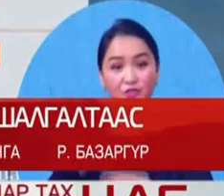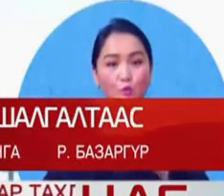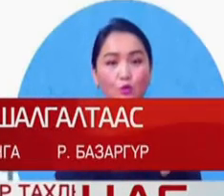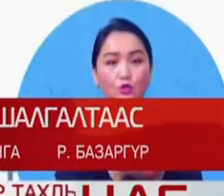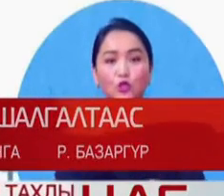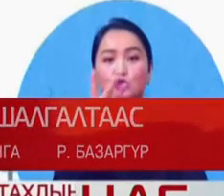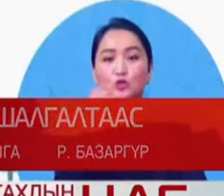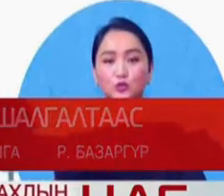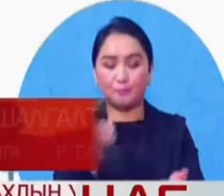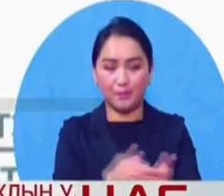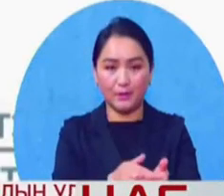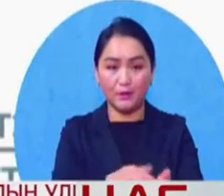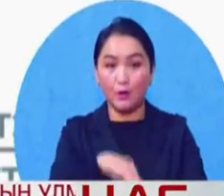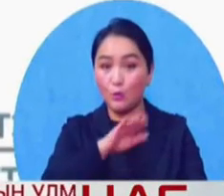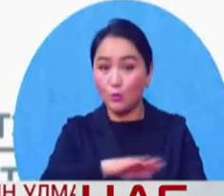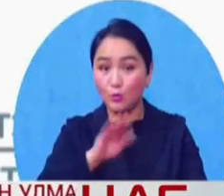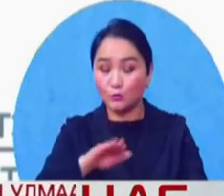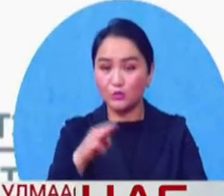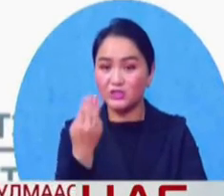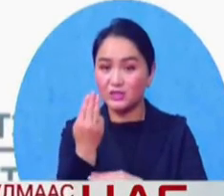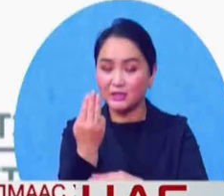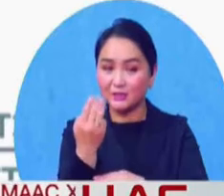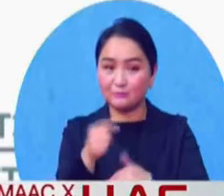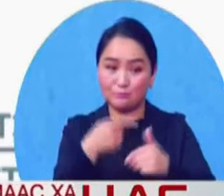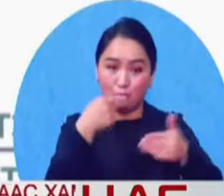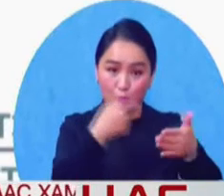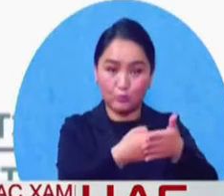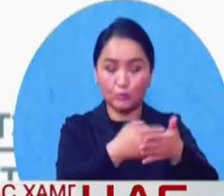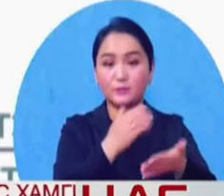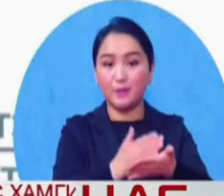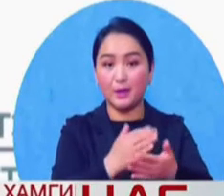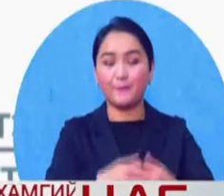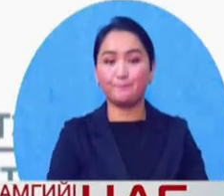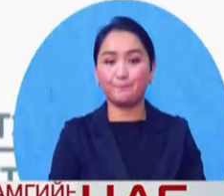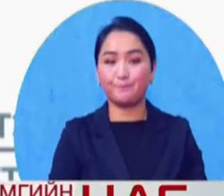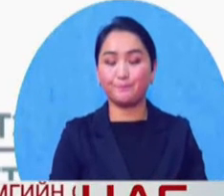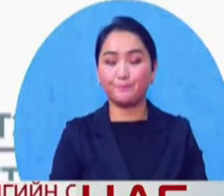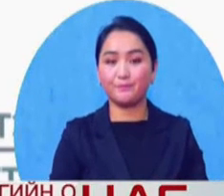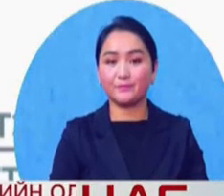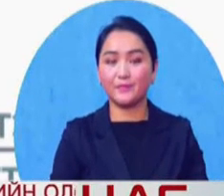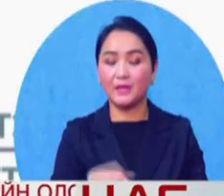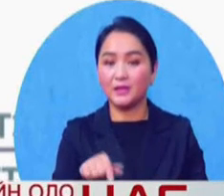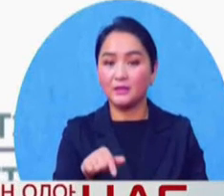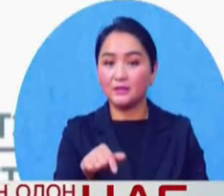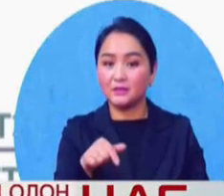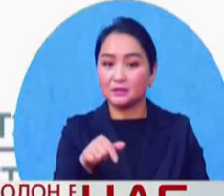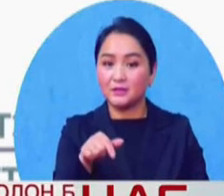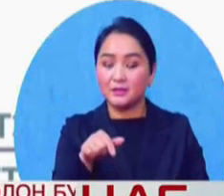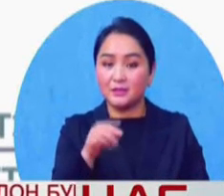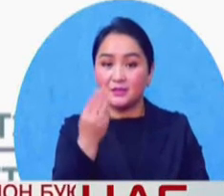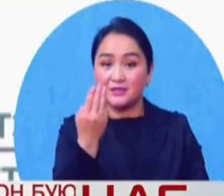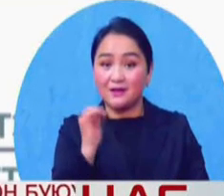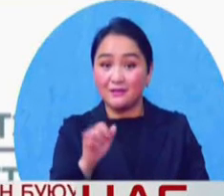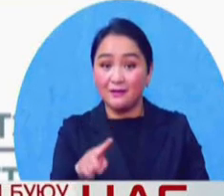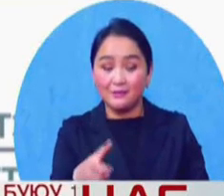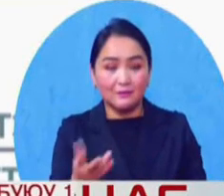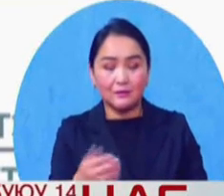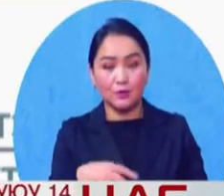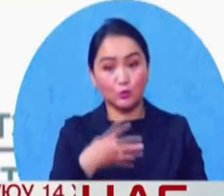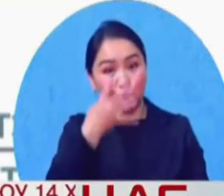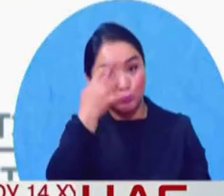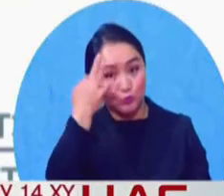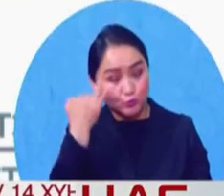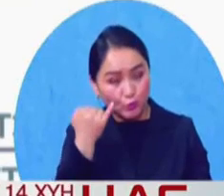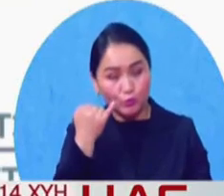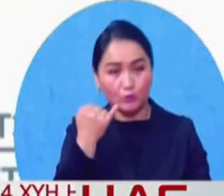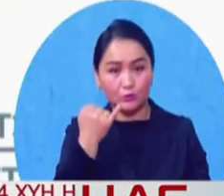бүртгүүлсэн 40,420 хүүхдийг нэгийг нь шалгалтнаас гадуур үлдээхгүйг салбарын сайд хариуцлагатаагаар мэдээллээ. Улсын хэмжээнд